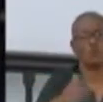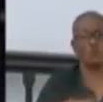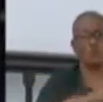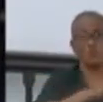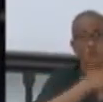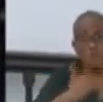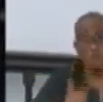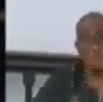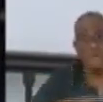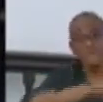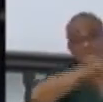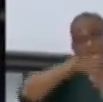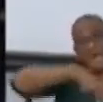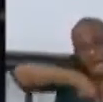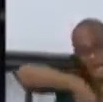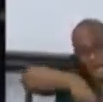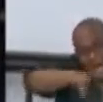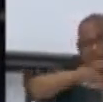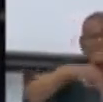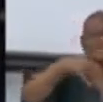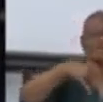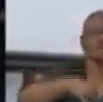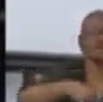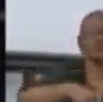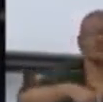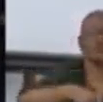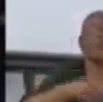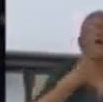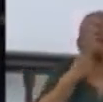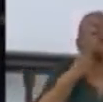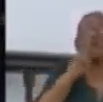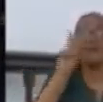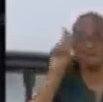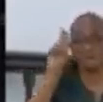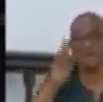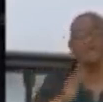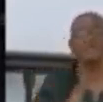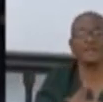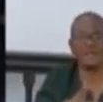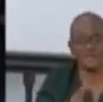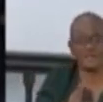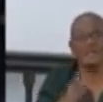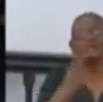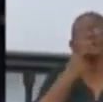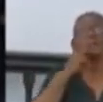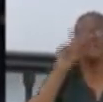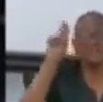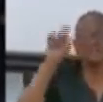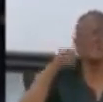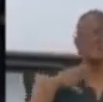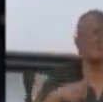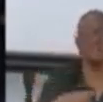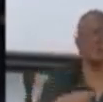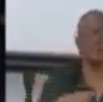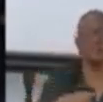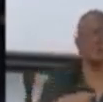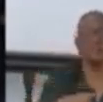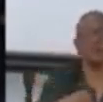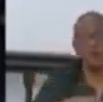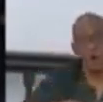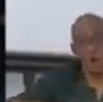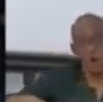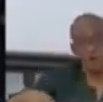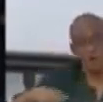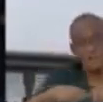a herstel plan de sandi lanti poti fu du en taki Dembigi degedensi di a ekonomi af sernang